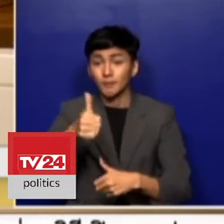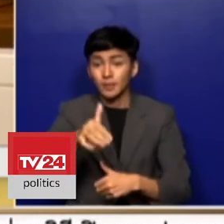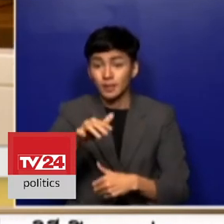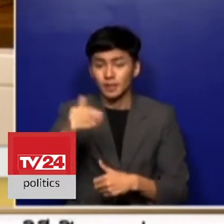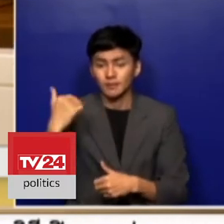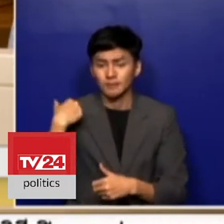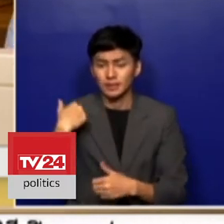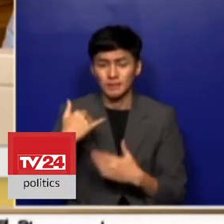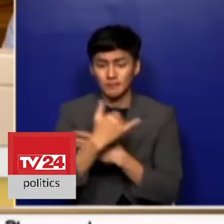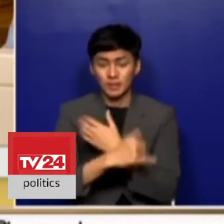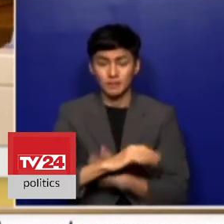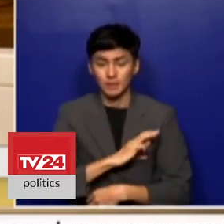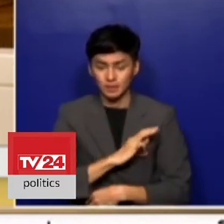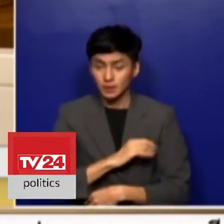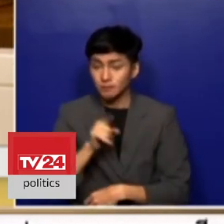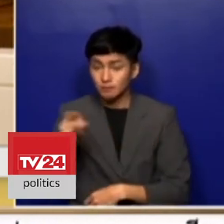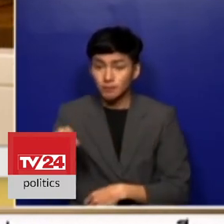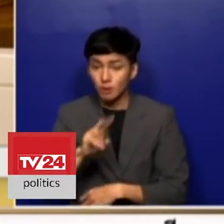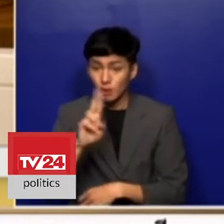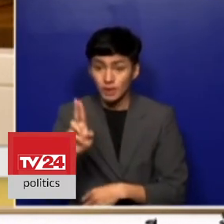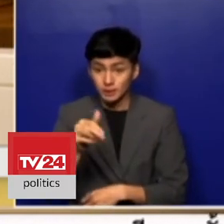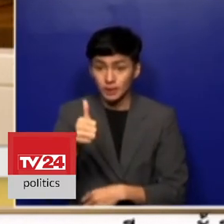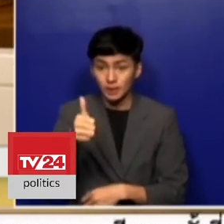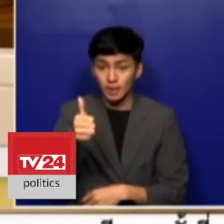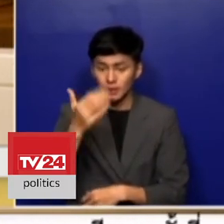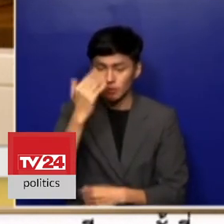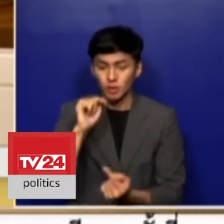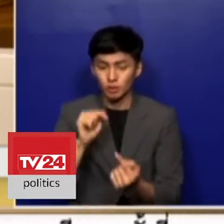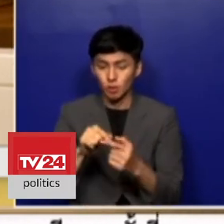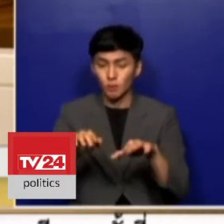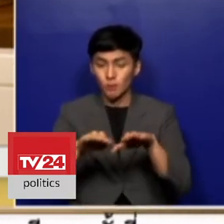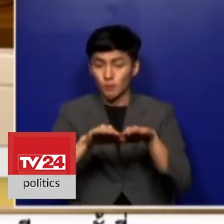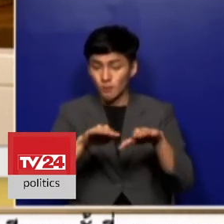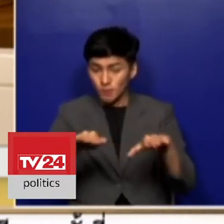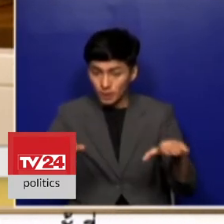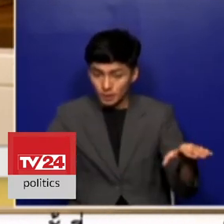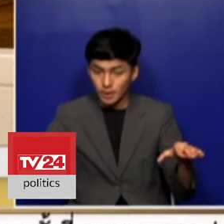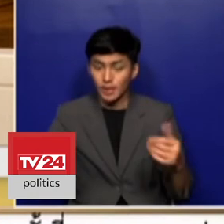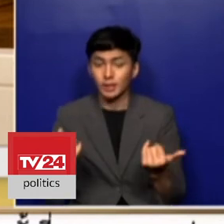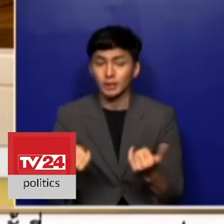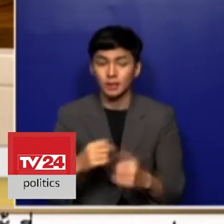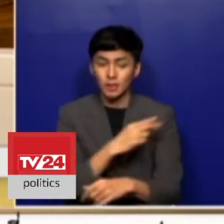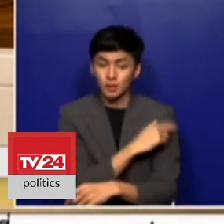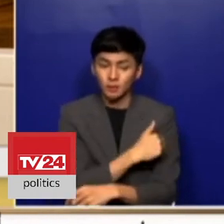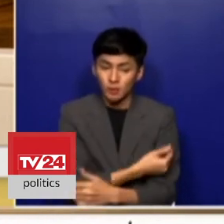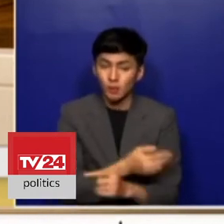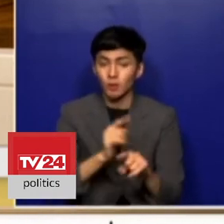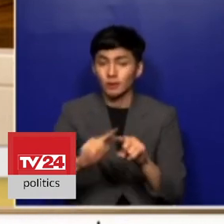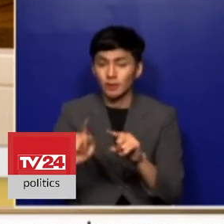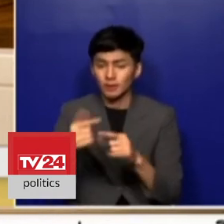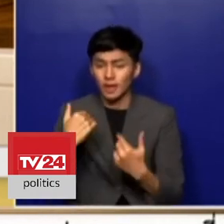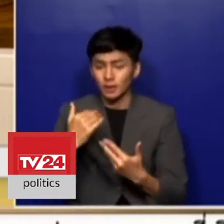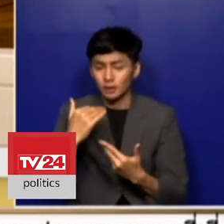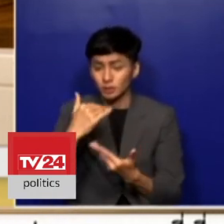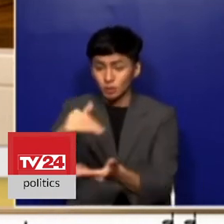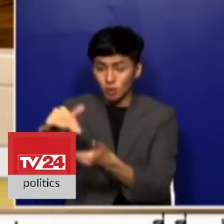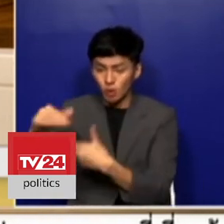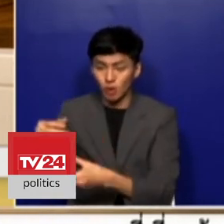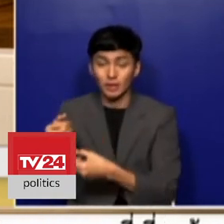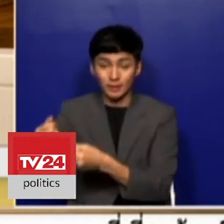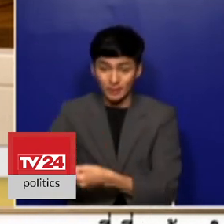สามารถใช้ได้อยู่โดยเฉพาะเลื่อนไขทางด้าน 5สถานสุขอนามัยซึ่งจะเป็นอุปสรรคต่อการส่งออกสินค้าเกษตรและสินค้า